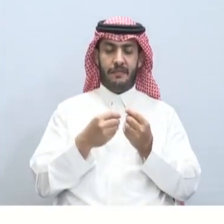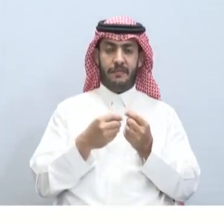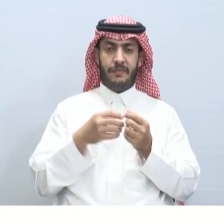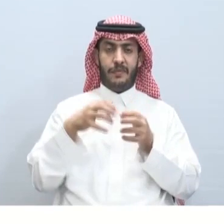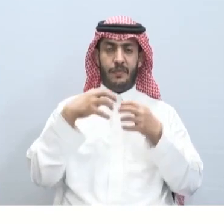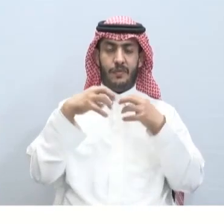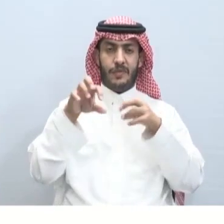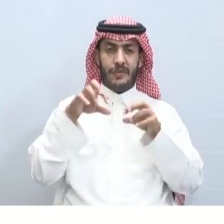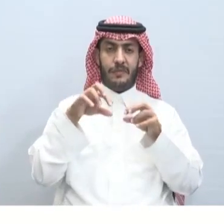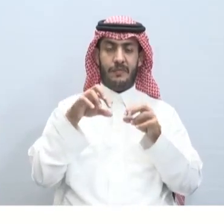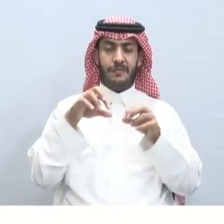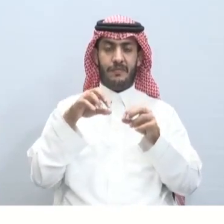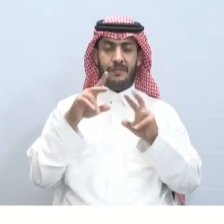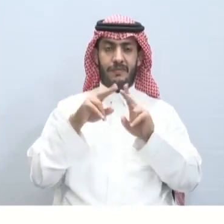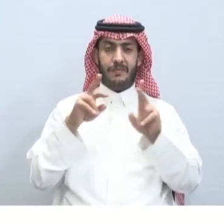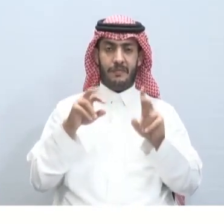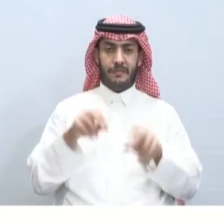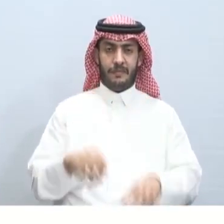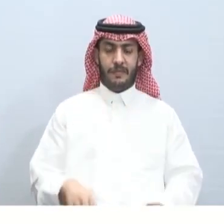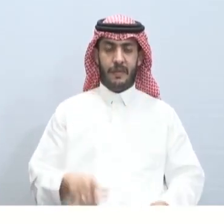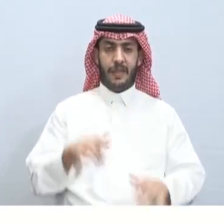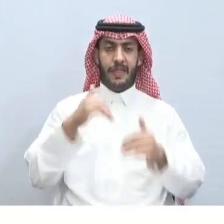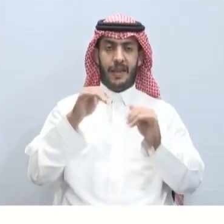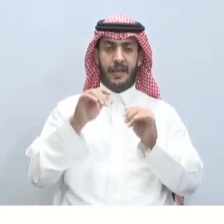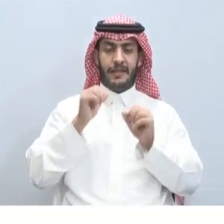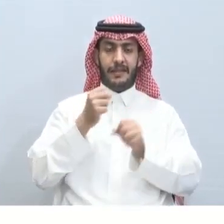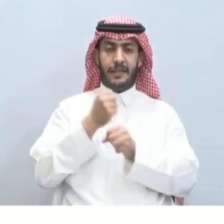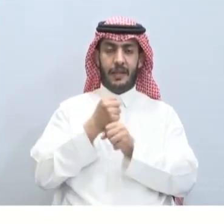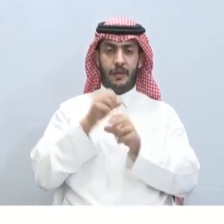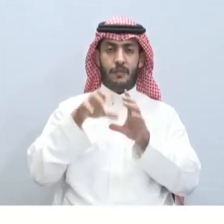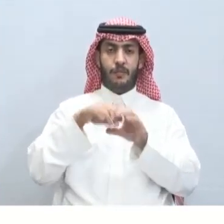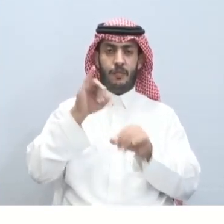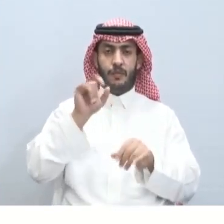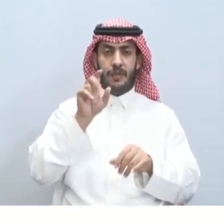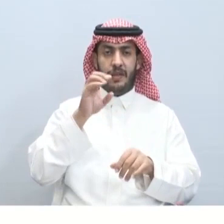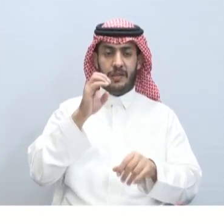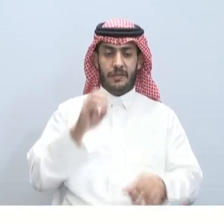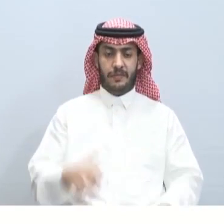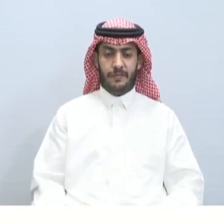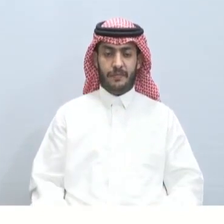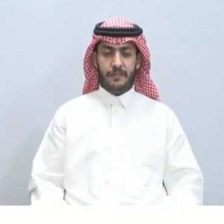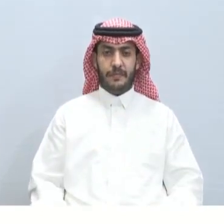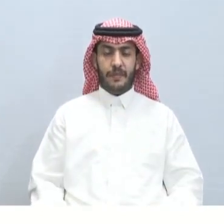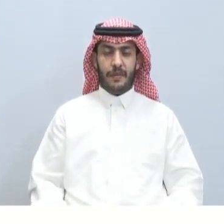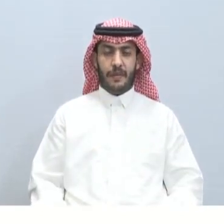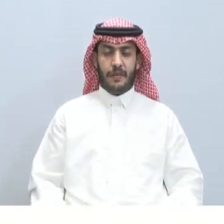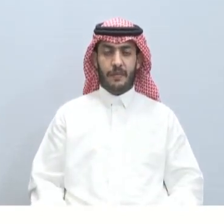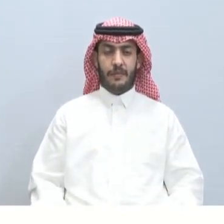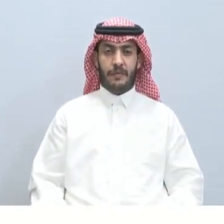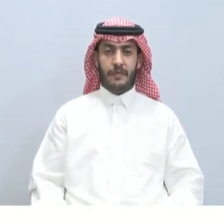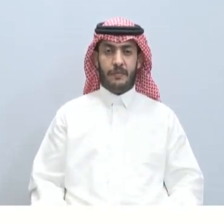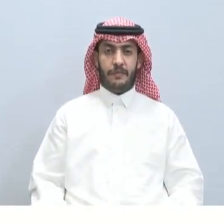اقسم السوق بناء على هذا هذا الاسلوب او ما يسمى باستخدام المنتج ذكرنا